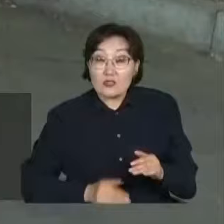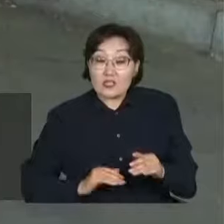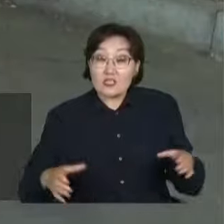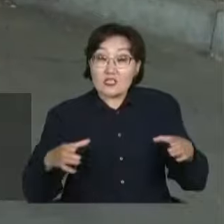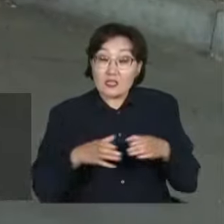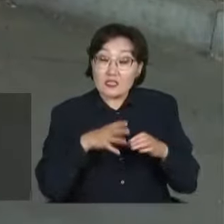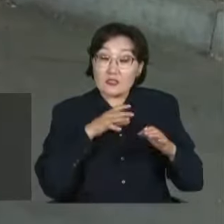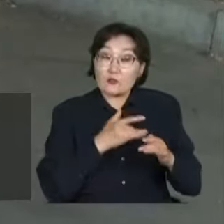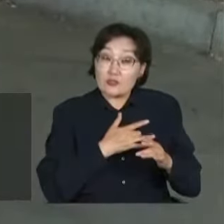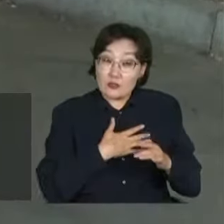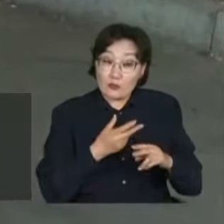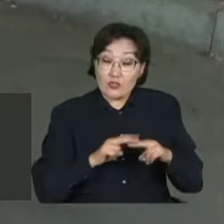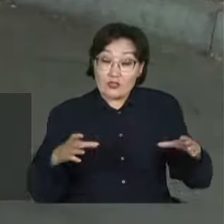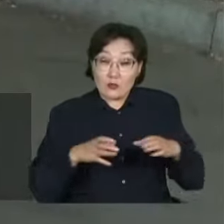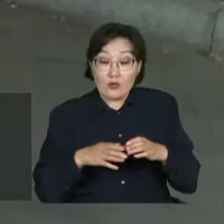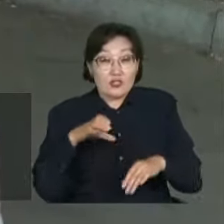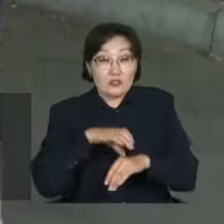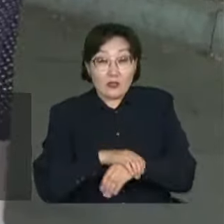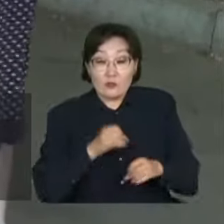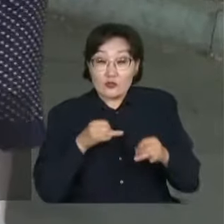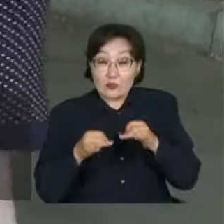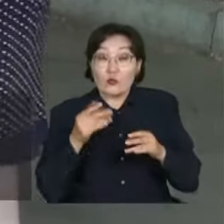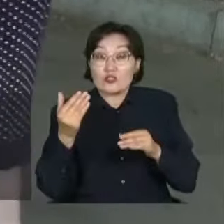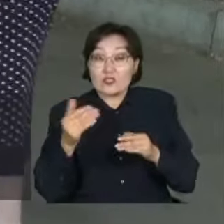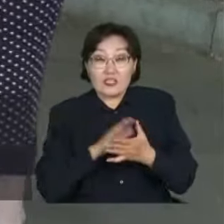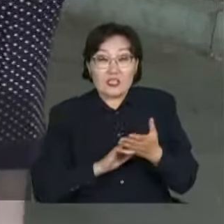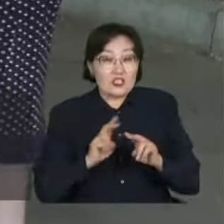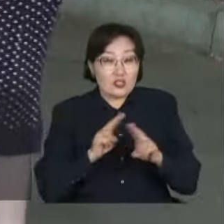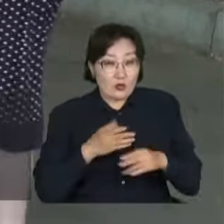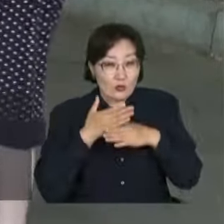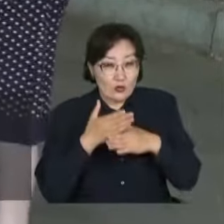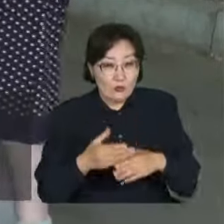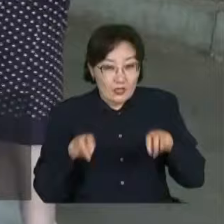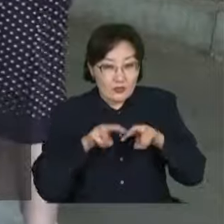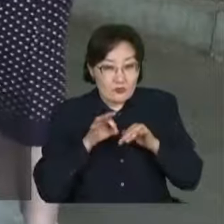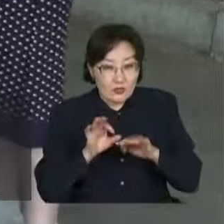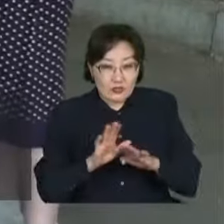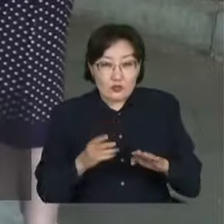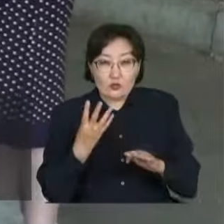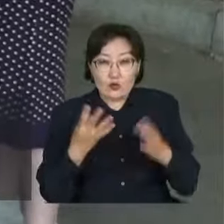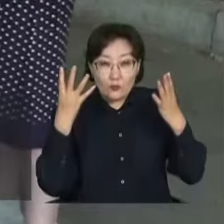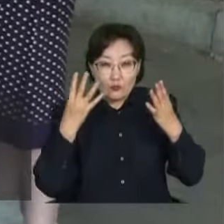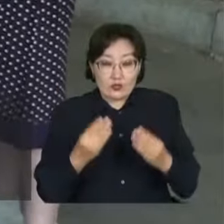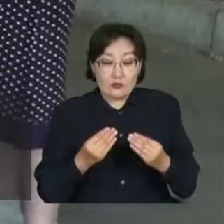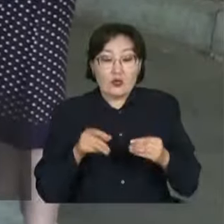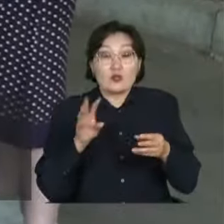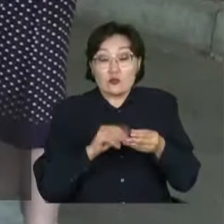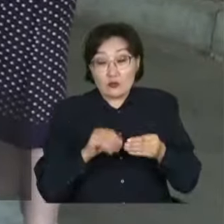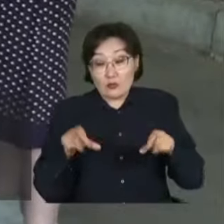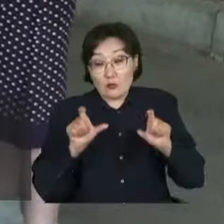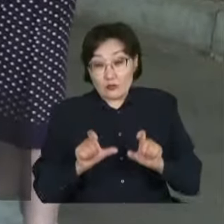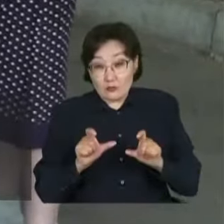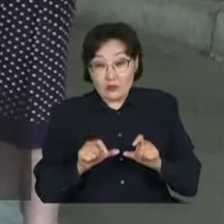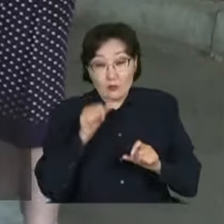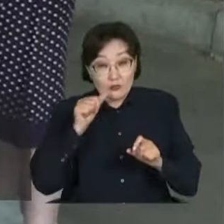компанияға қарайсыздар деді. Ол компанияны анықтап сөйлестік, бірақ ешкім көмек не тексеріс жібермеді. 4-ші күн қатарынан сол күйі отырмыз. Бізді